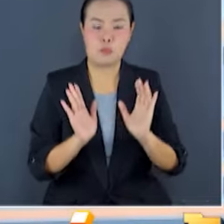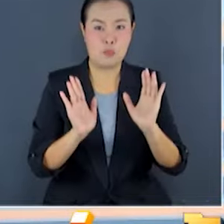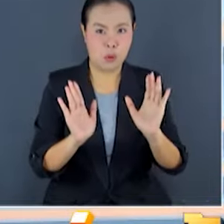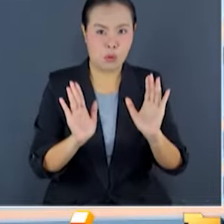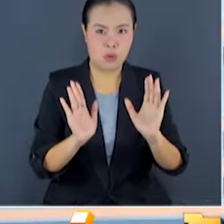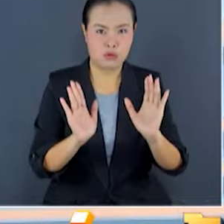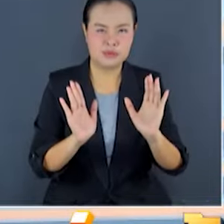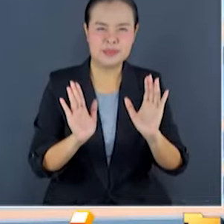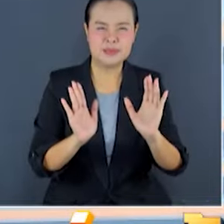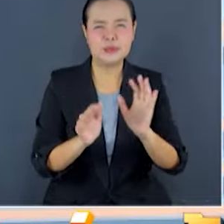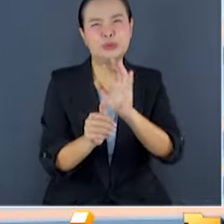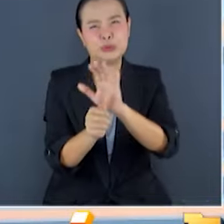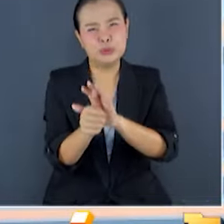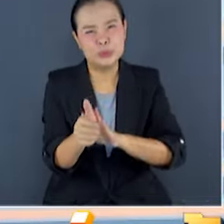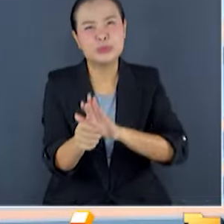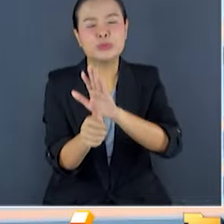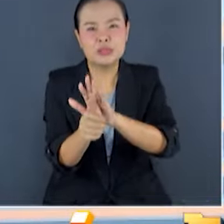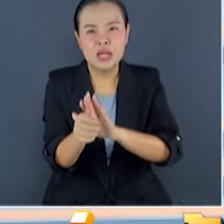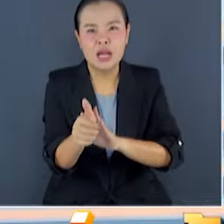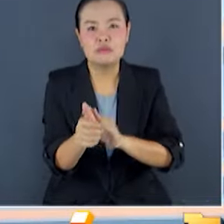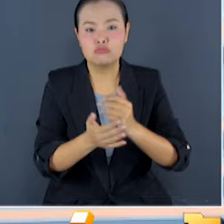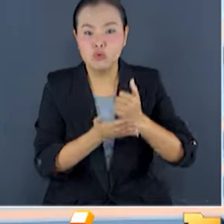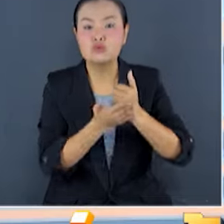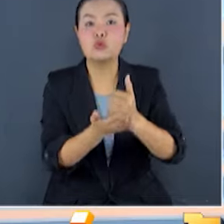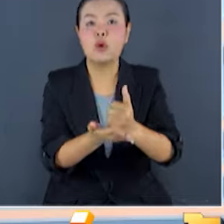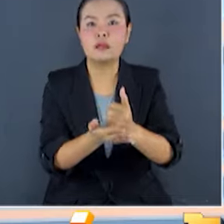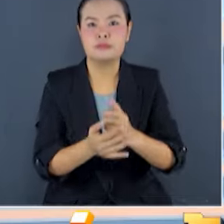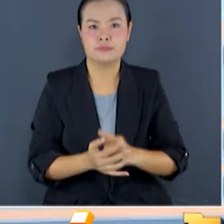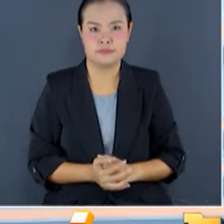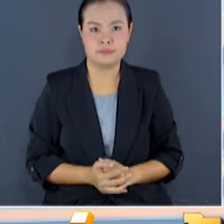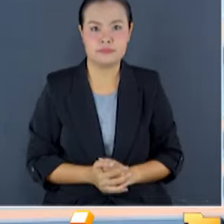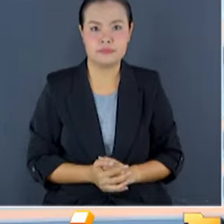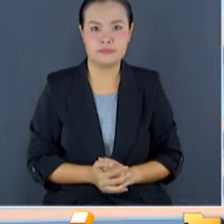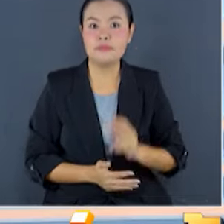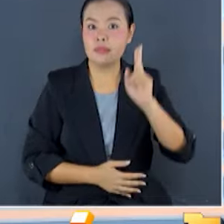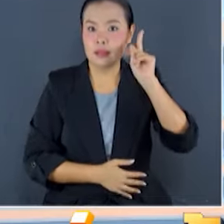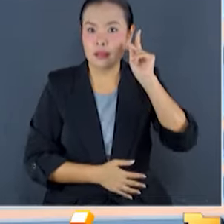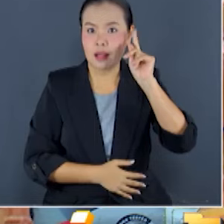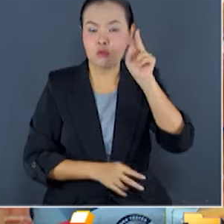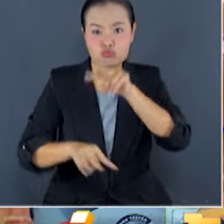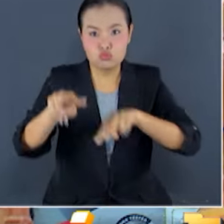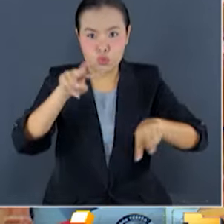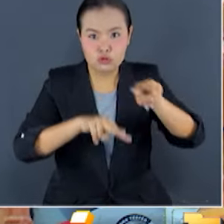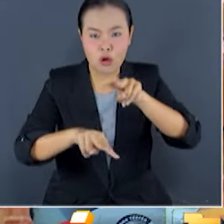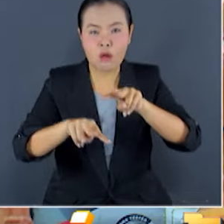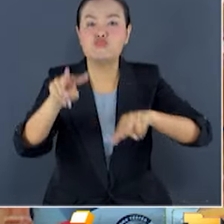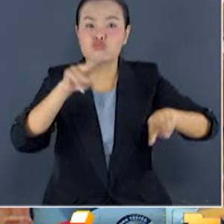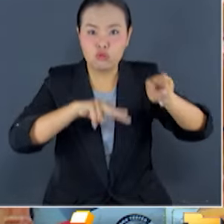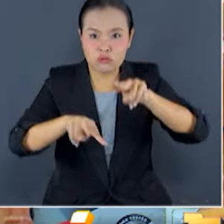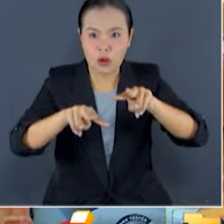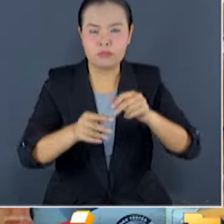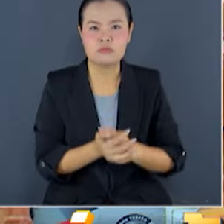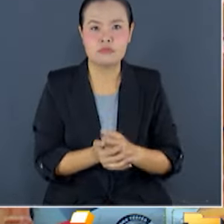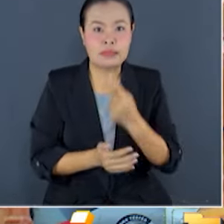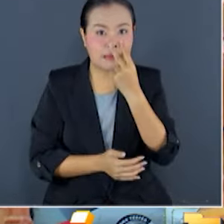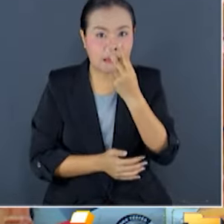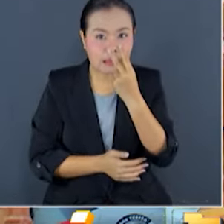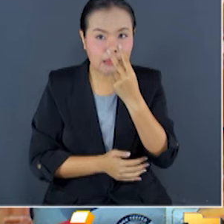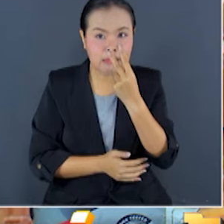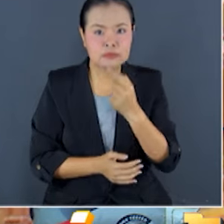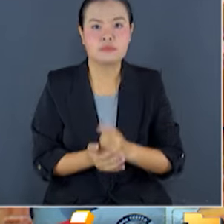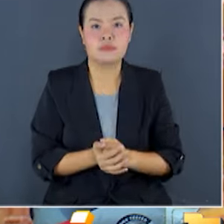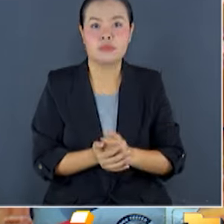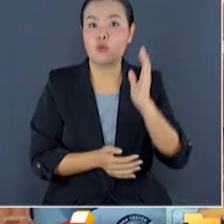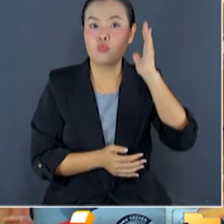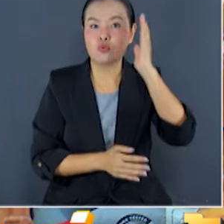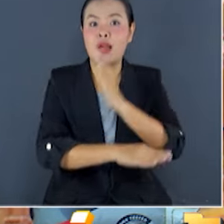าโอ้เขาน่าสงสารจังเลยอ่ะเขาต้องให้ความช่วยเหลือแต่คุณผู้ชมฮะสื่อเนี่ยพอเขาไปตรวจสอบด้วยความเคารพเหมือนกันมันเจออะไรรู้ไหมฮะตัว